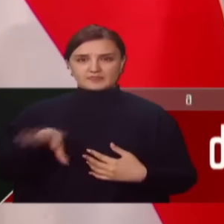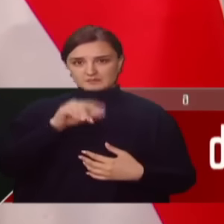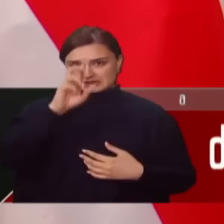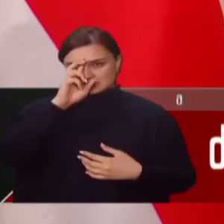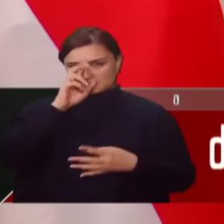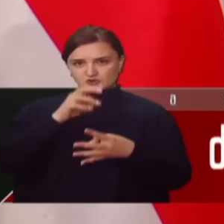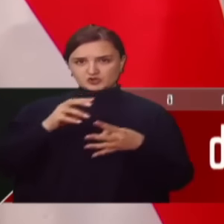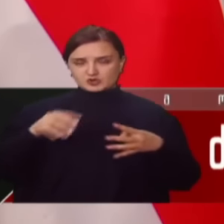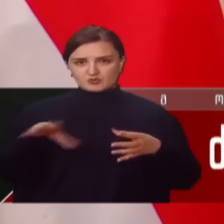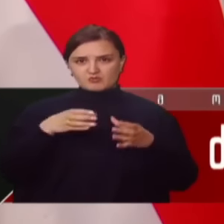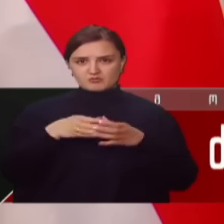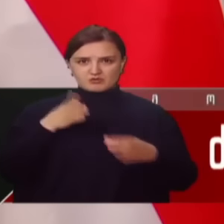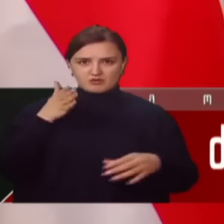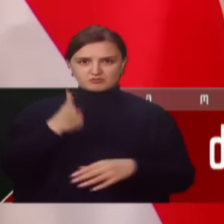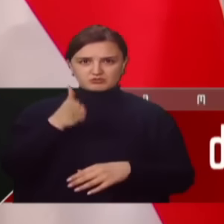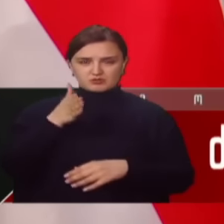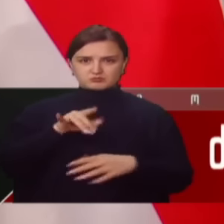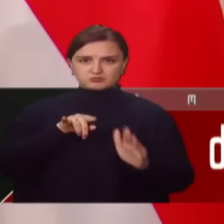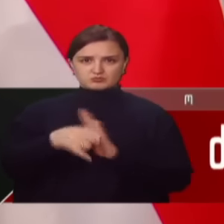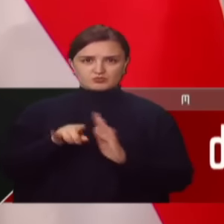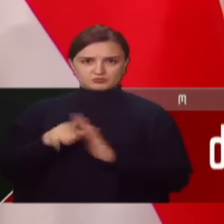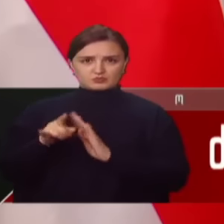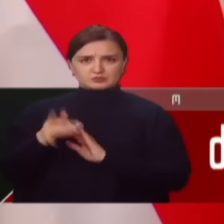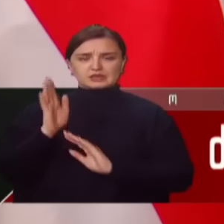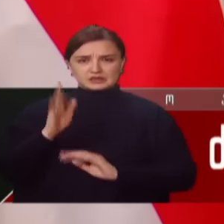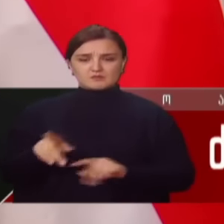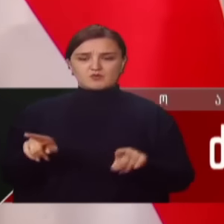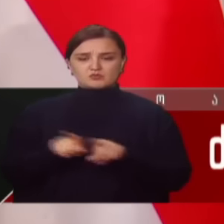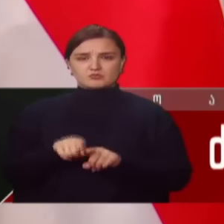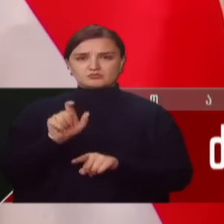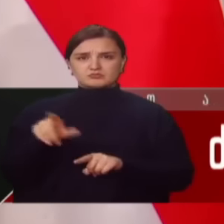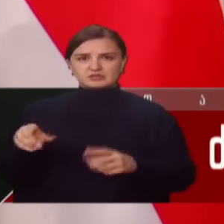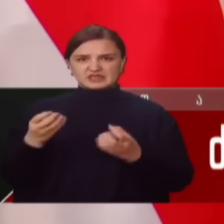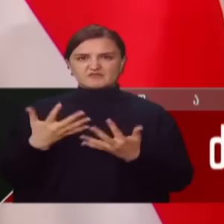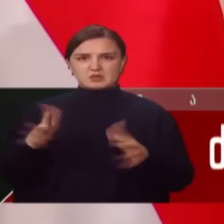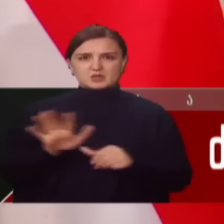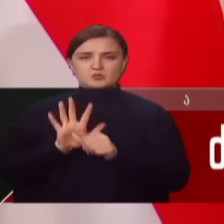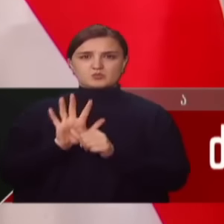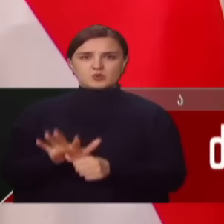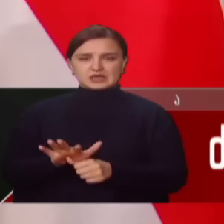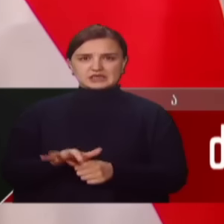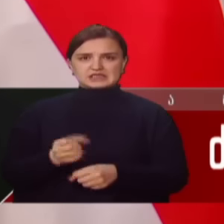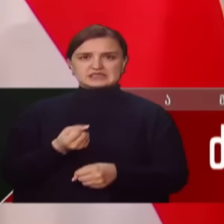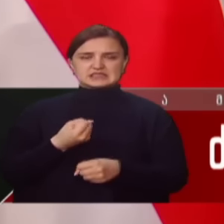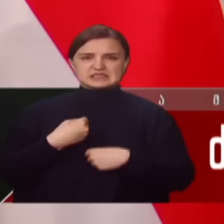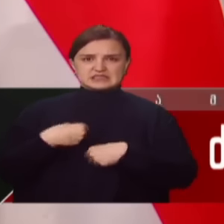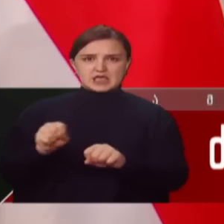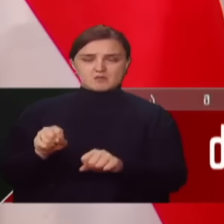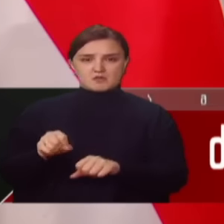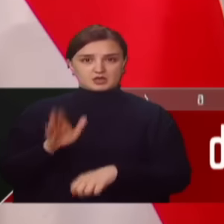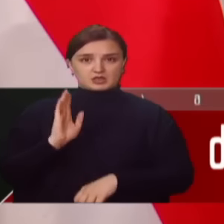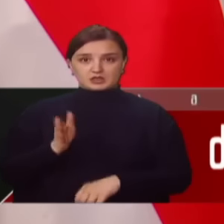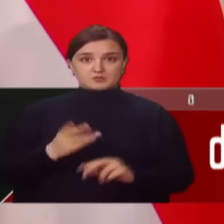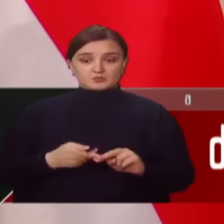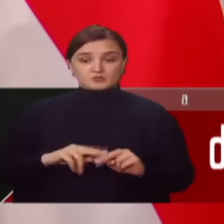სახელმწიფო უწყებებში. სავარაუდოდ იქნება გარკვეული ტიპების კიდევ უფრო მეტად ბულინგი, ცემატყება. რატომ? იმიტომ